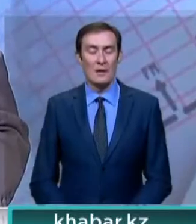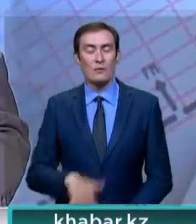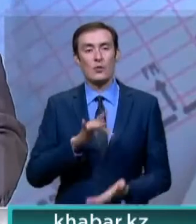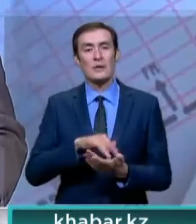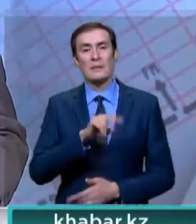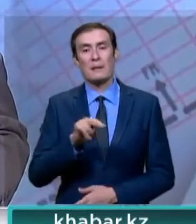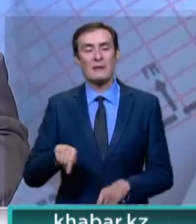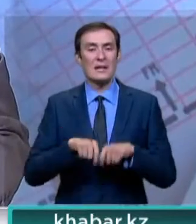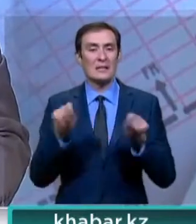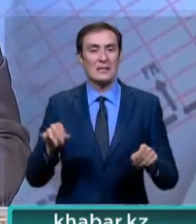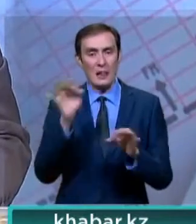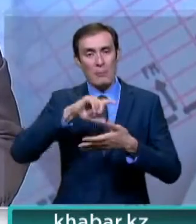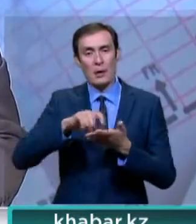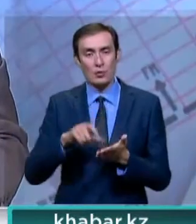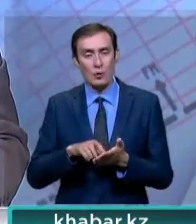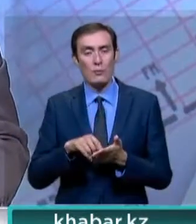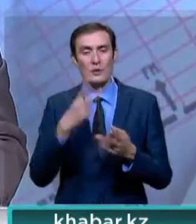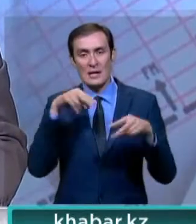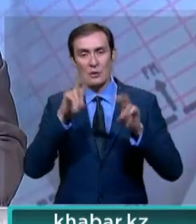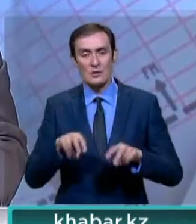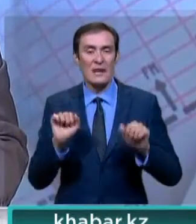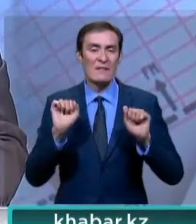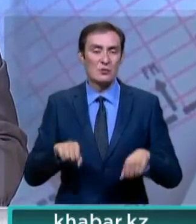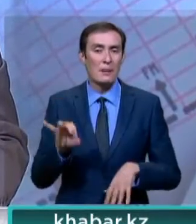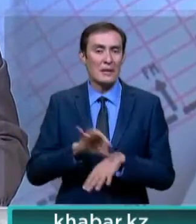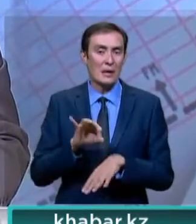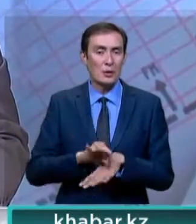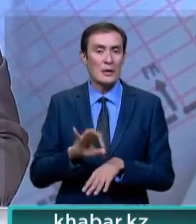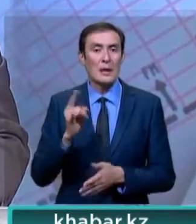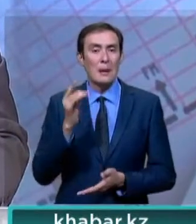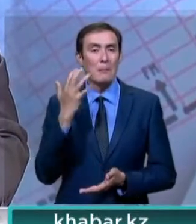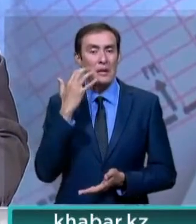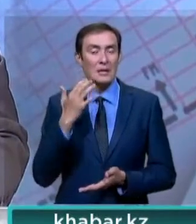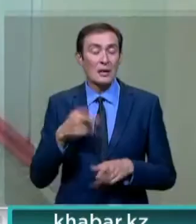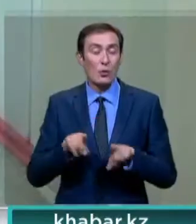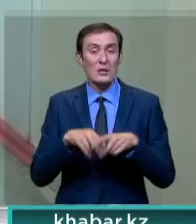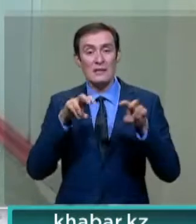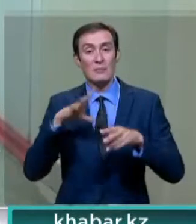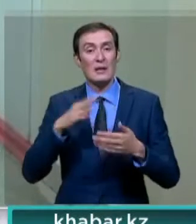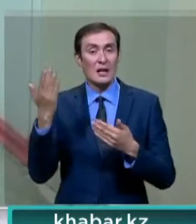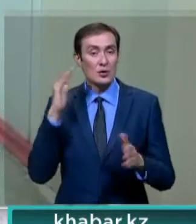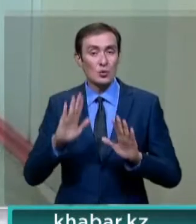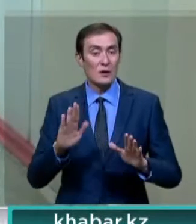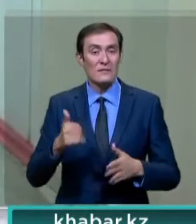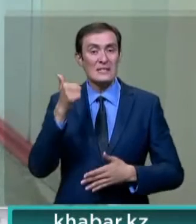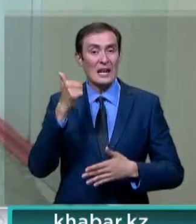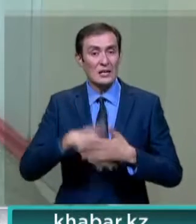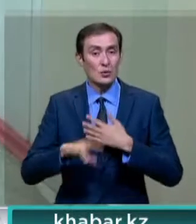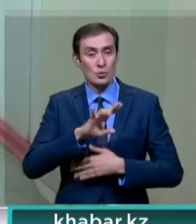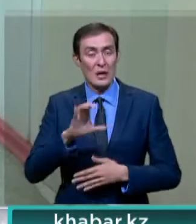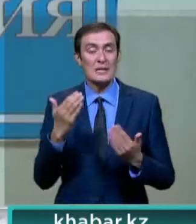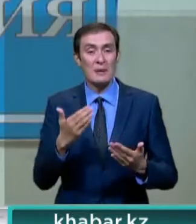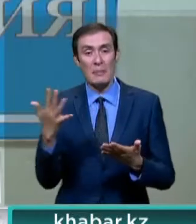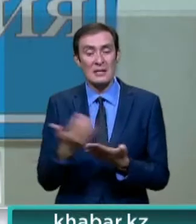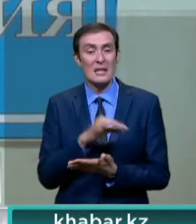В Петропавловске открылась лаборатория по диагностике возможных патологий плода. Раньше такое исследование проводилось только в столице. Теперь